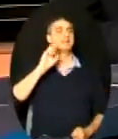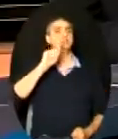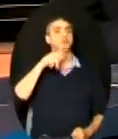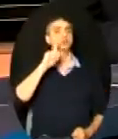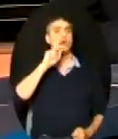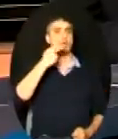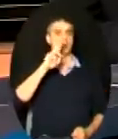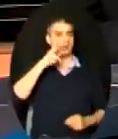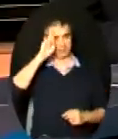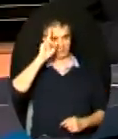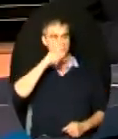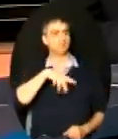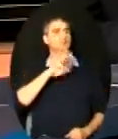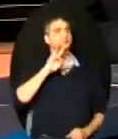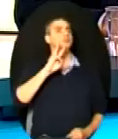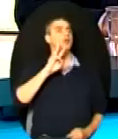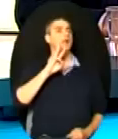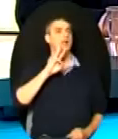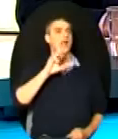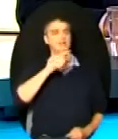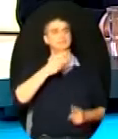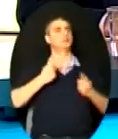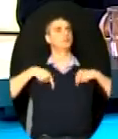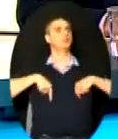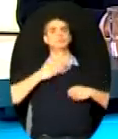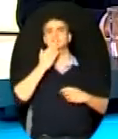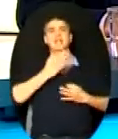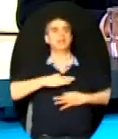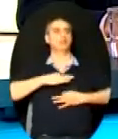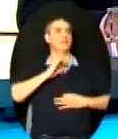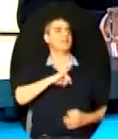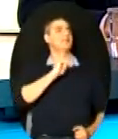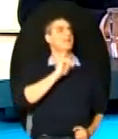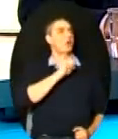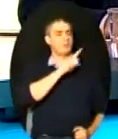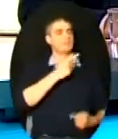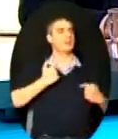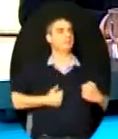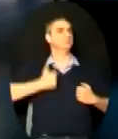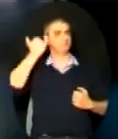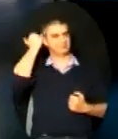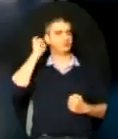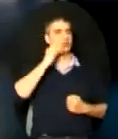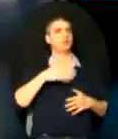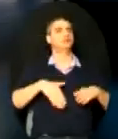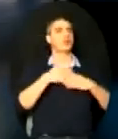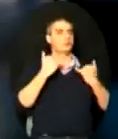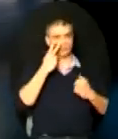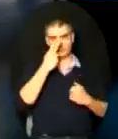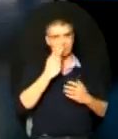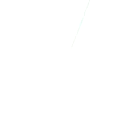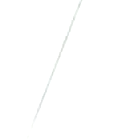מהליכוד, שרה עצני כהן, יושבת ראש ישראל שלי, ויריב אופנהיימר, מזכ"ל שלום עכשיו. נראה את הקריאה